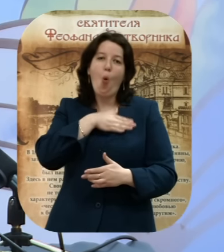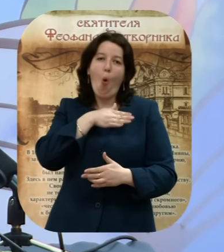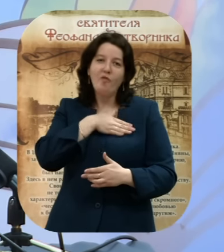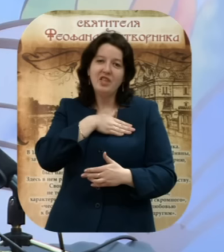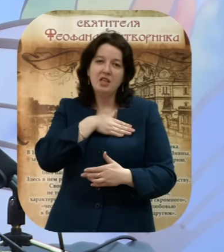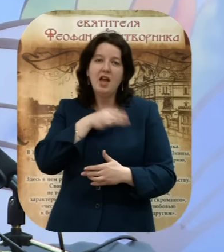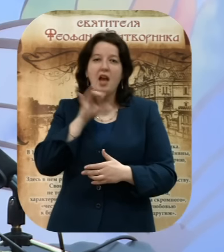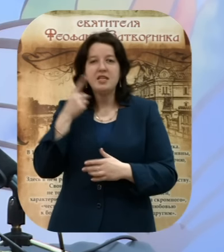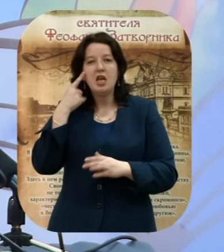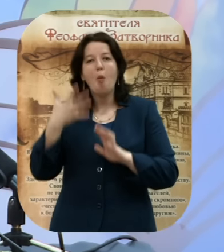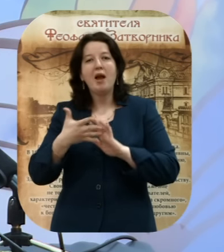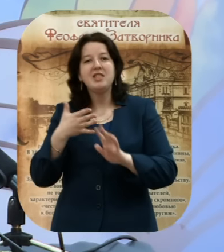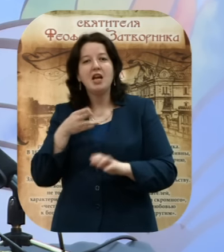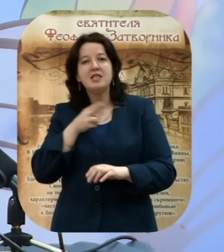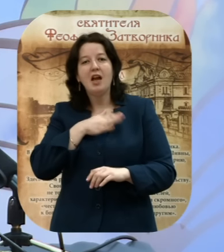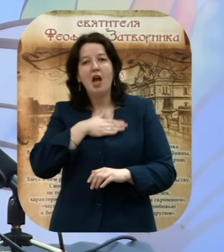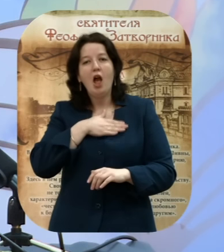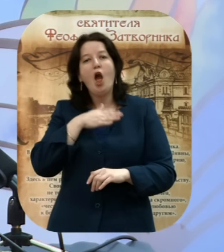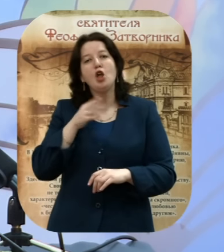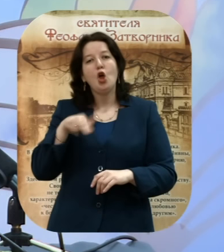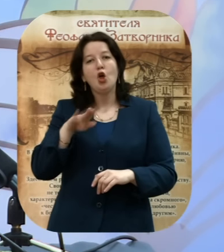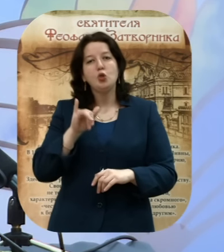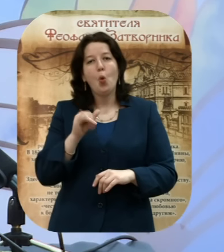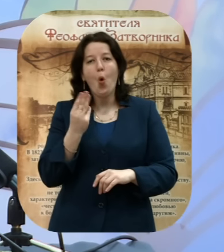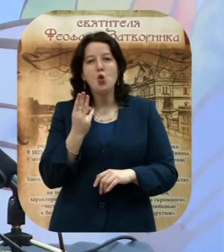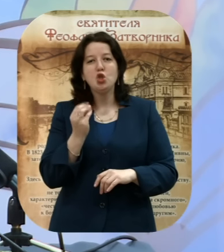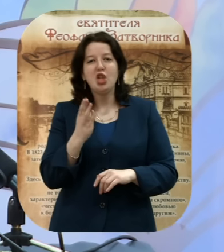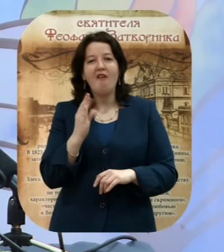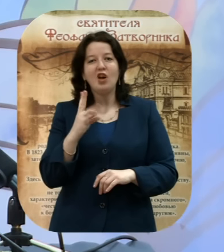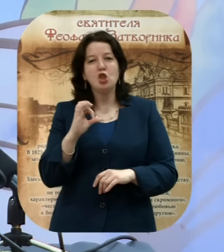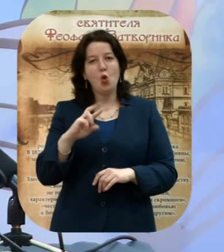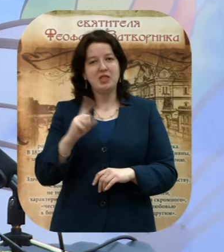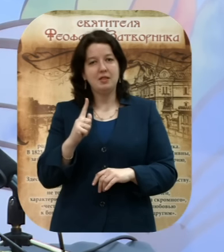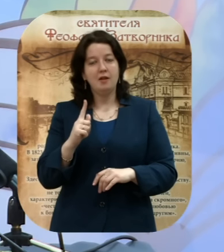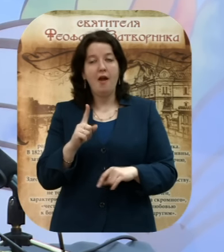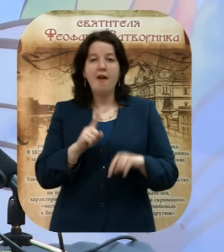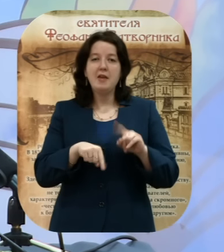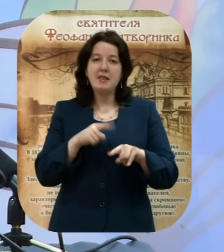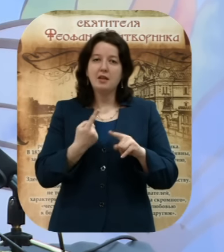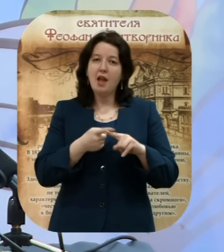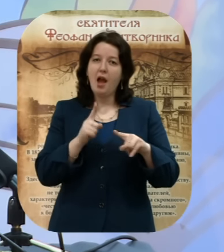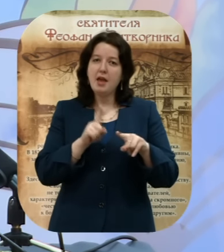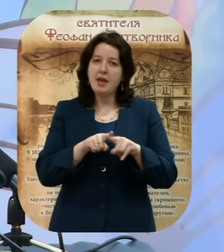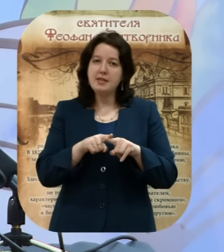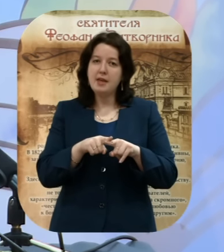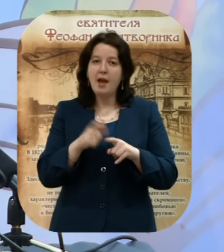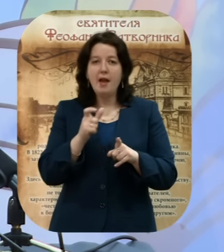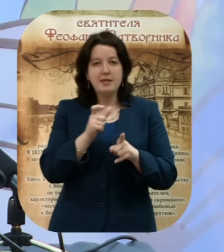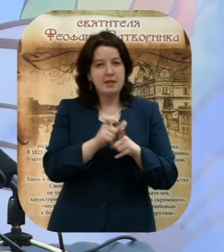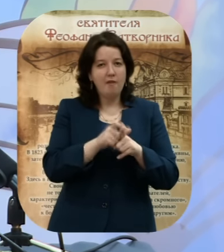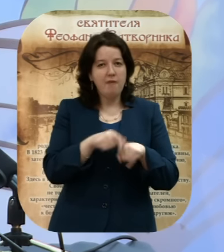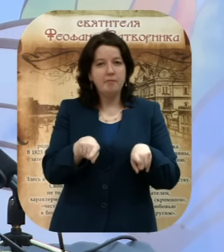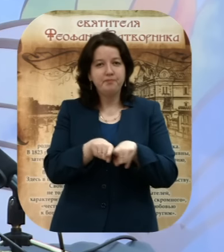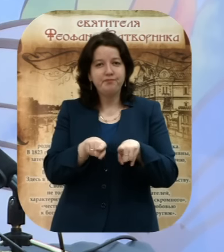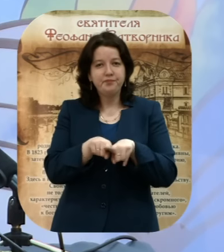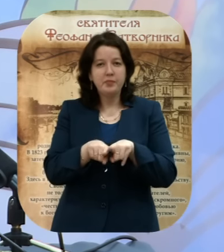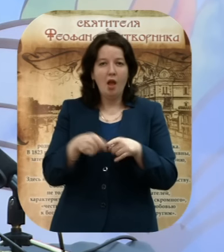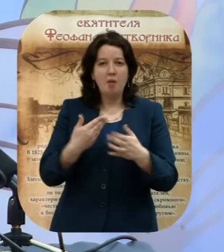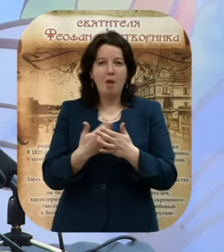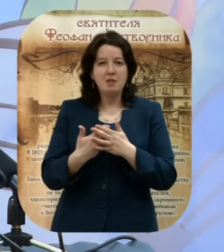понятием душевности. Иногда эти понятия у нас отождествляются, и мы их употребляем как